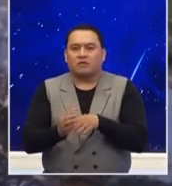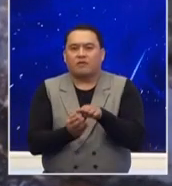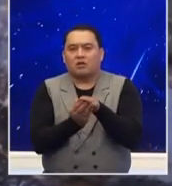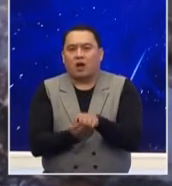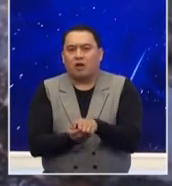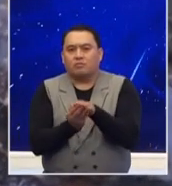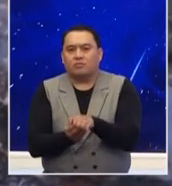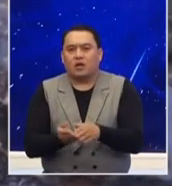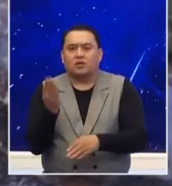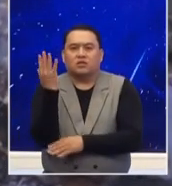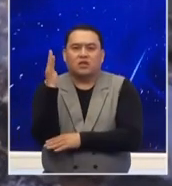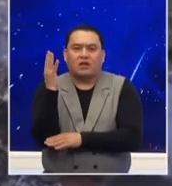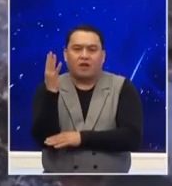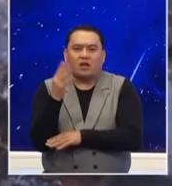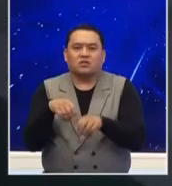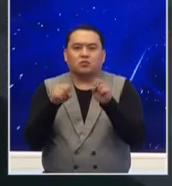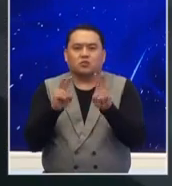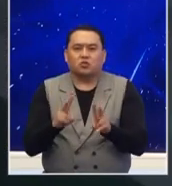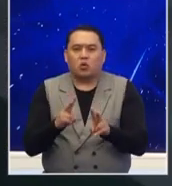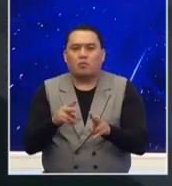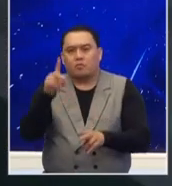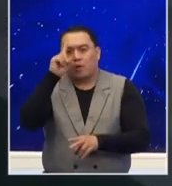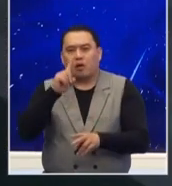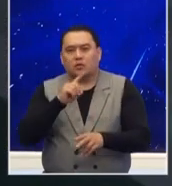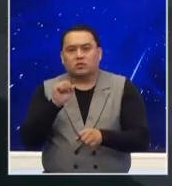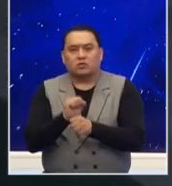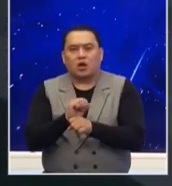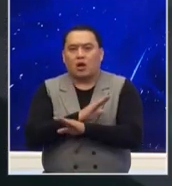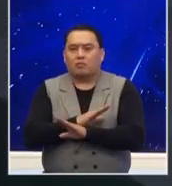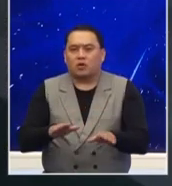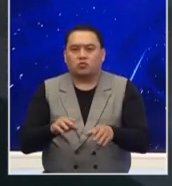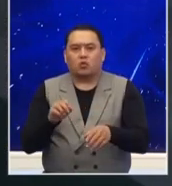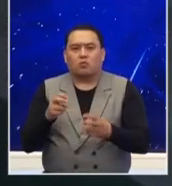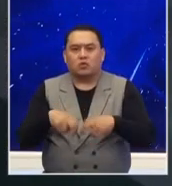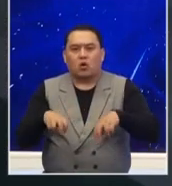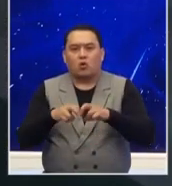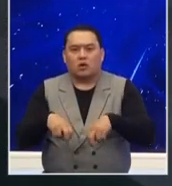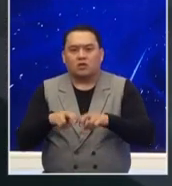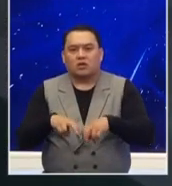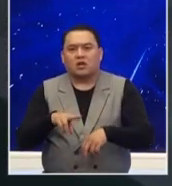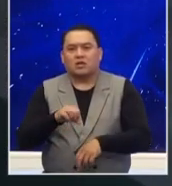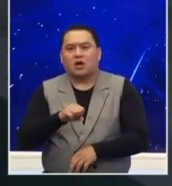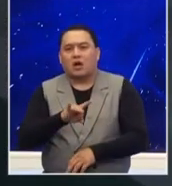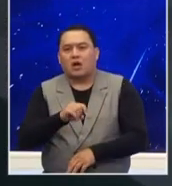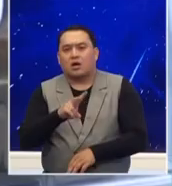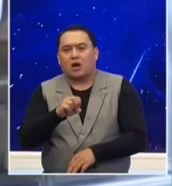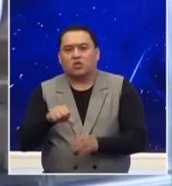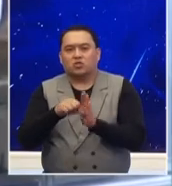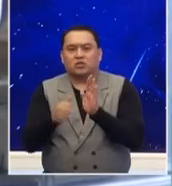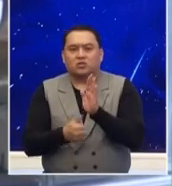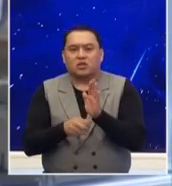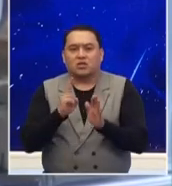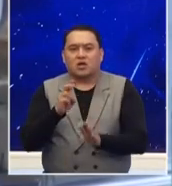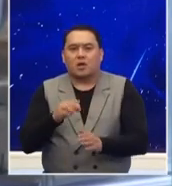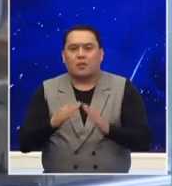из местной древесины. Специалисты уже много месяцев не прекращают раскопки в гигантском некрополе Саккары в 16